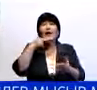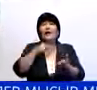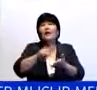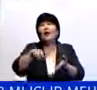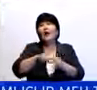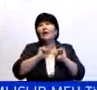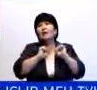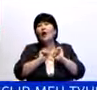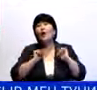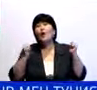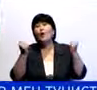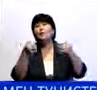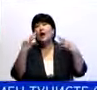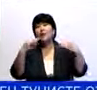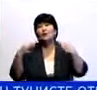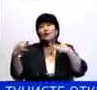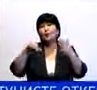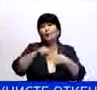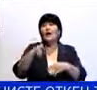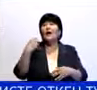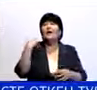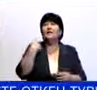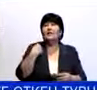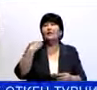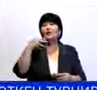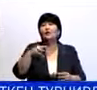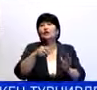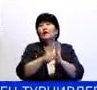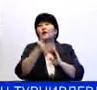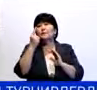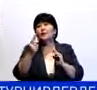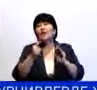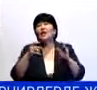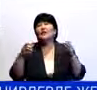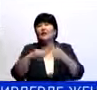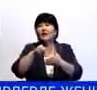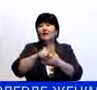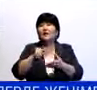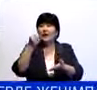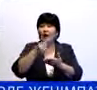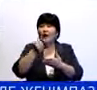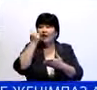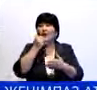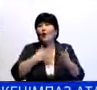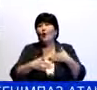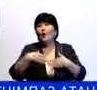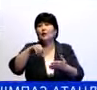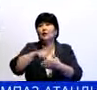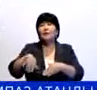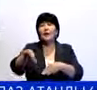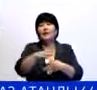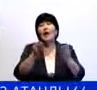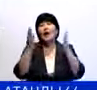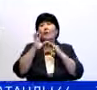қаласын қоршаудан азат ету ұрысына қатысқан. Сержант 361-ші дивизия құрамында болған. Қазыналы қария қуанышын бөліскен көпшілікке